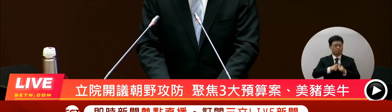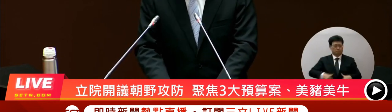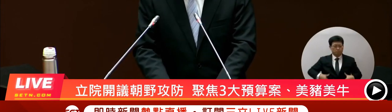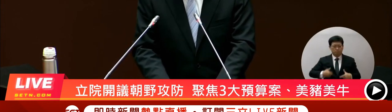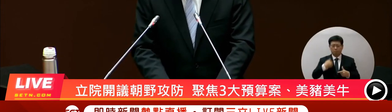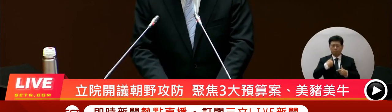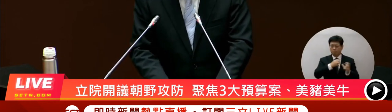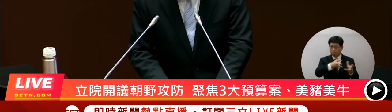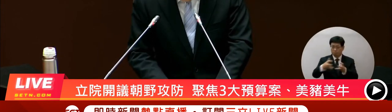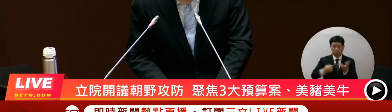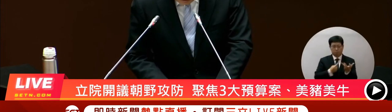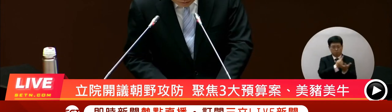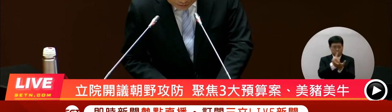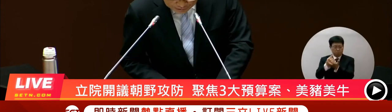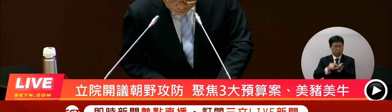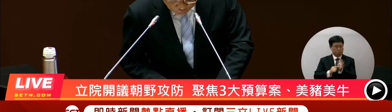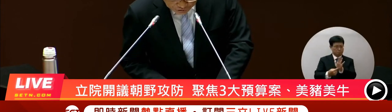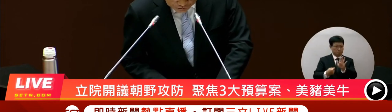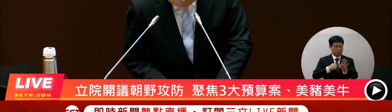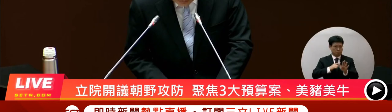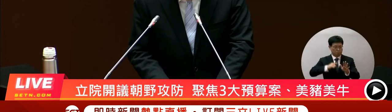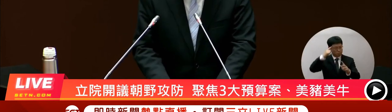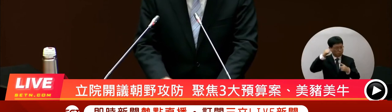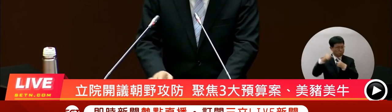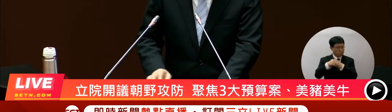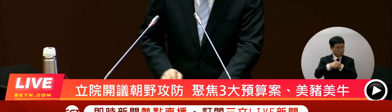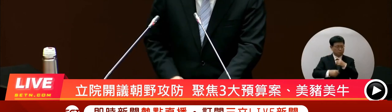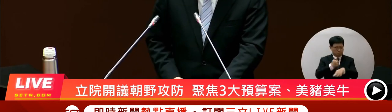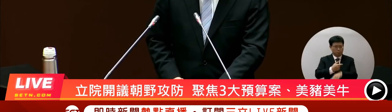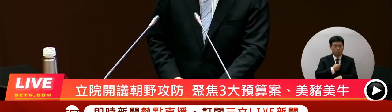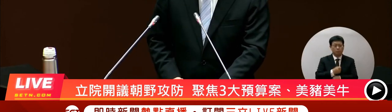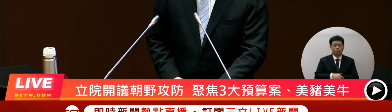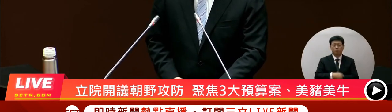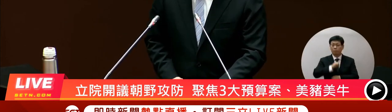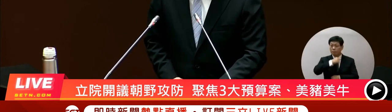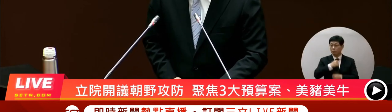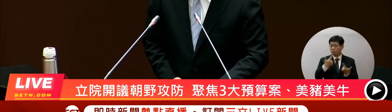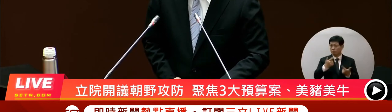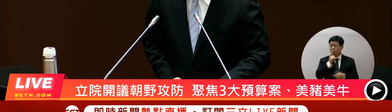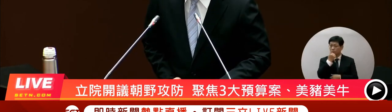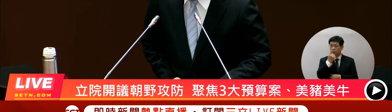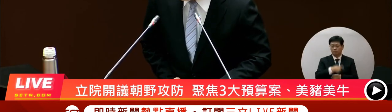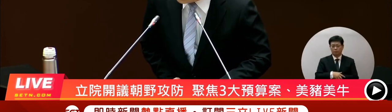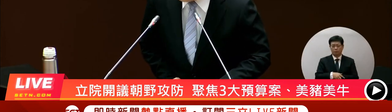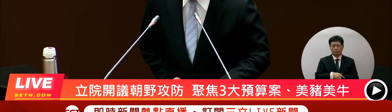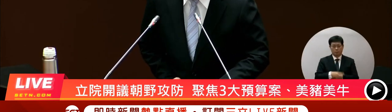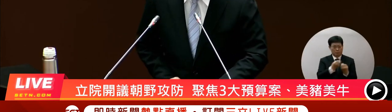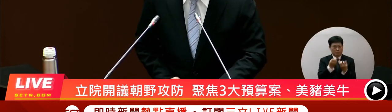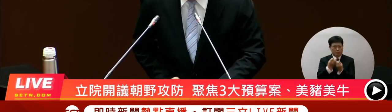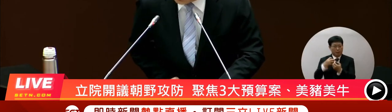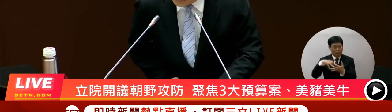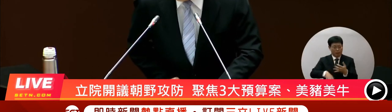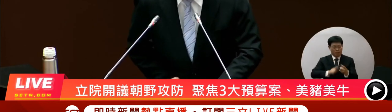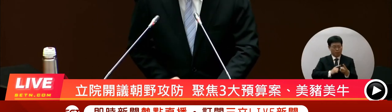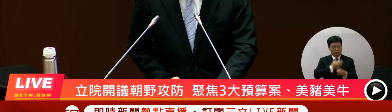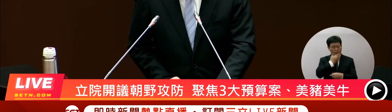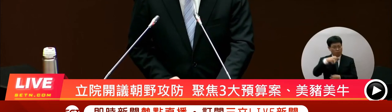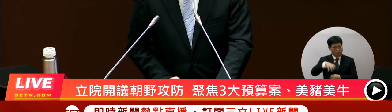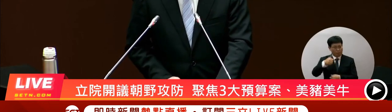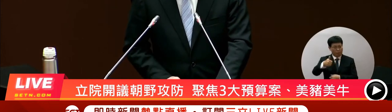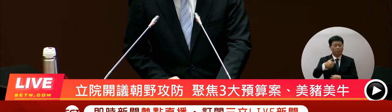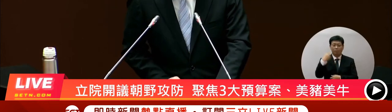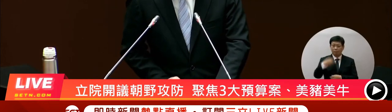世界，展现我们的企图心。台湾不止成为乱世中的福地，而